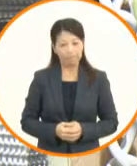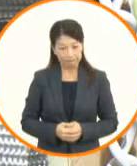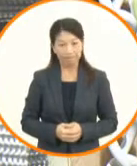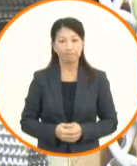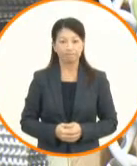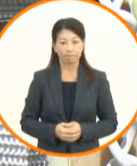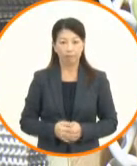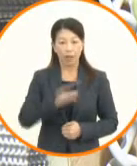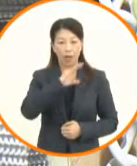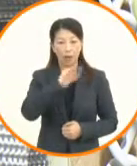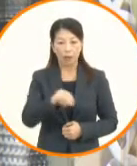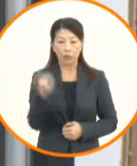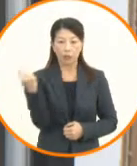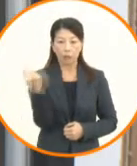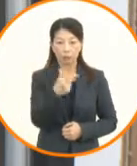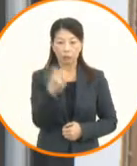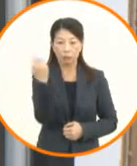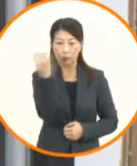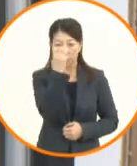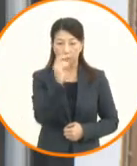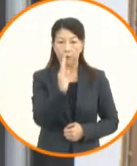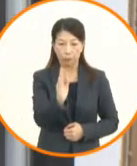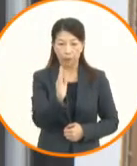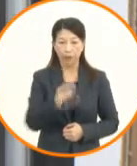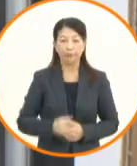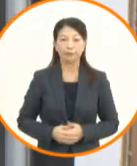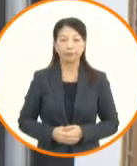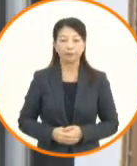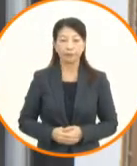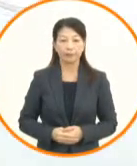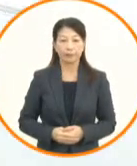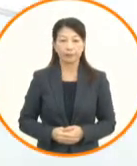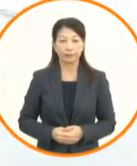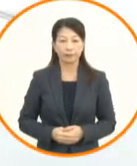な、帰ったら早速確認してくれ。